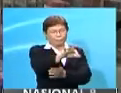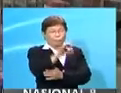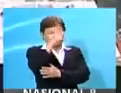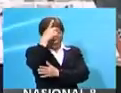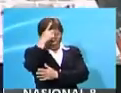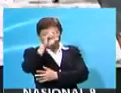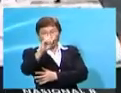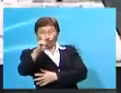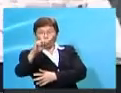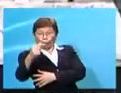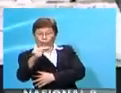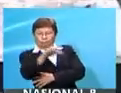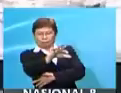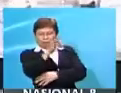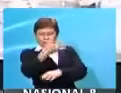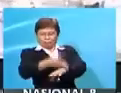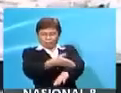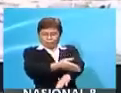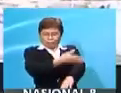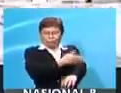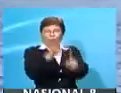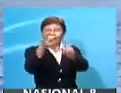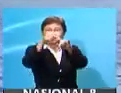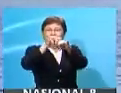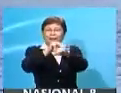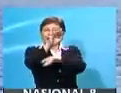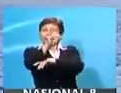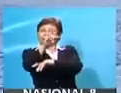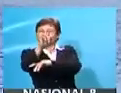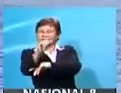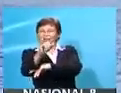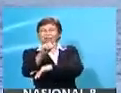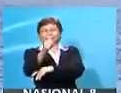Ongka Chan memberi nilai tambah kepada Miti